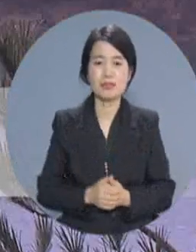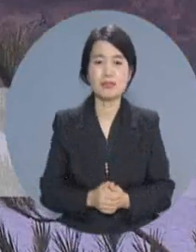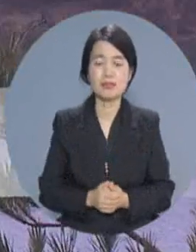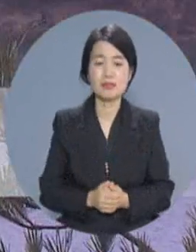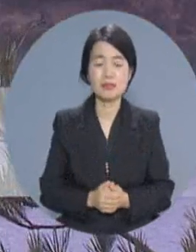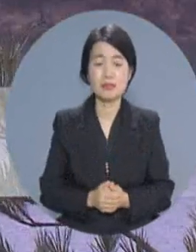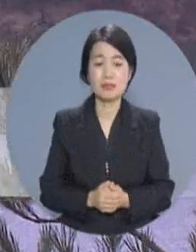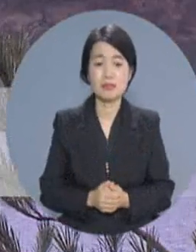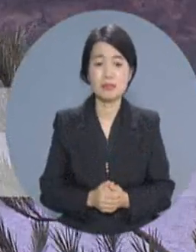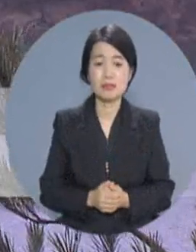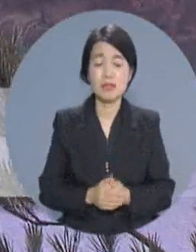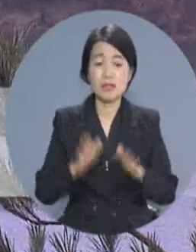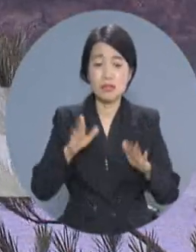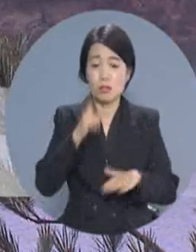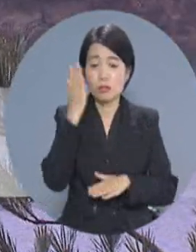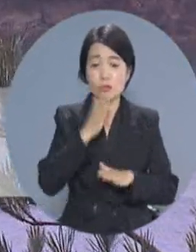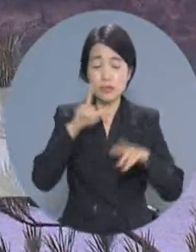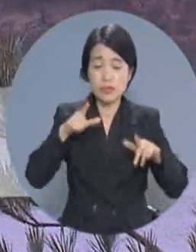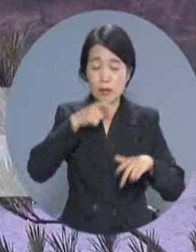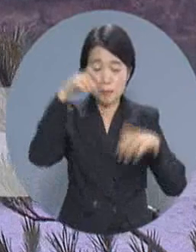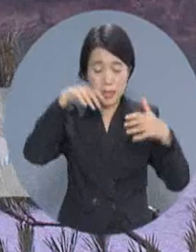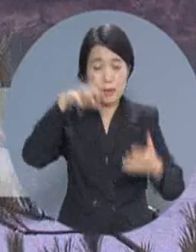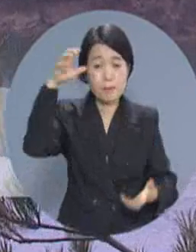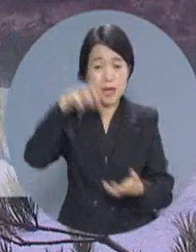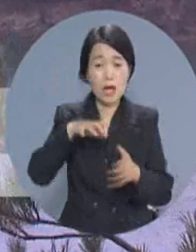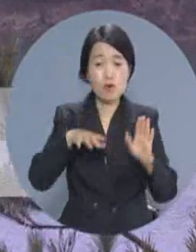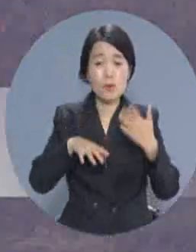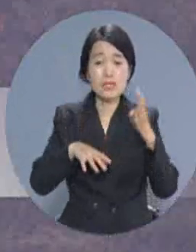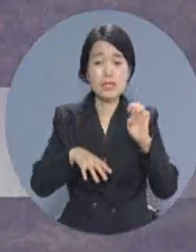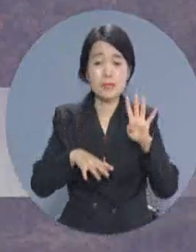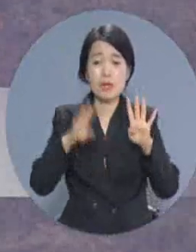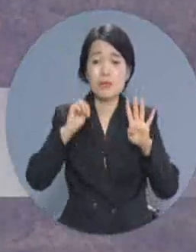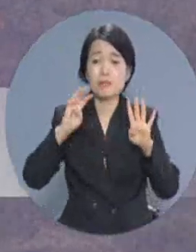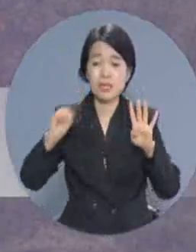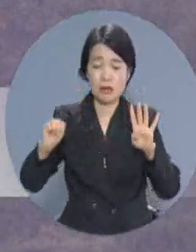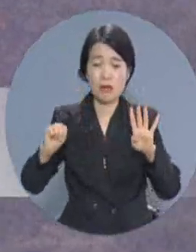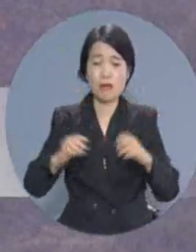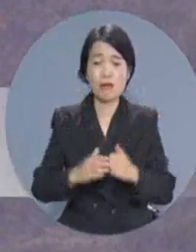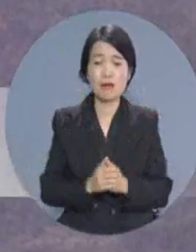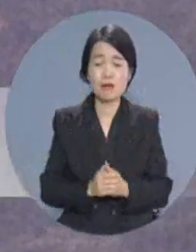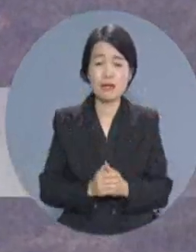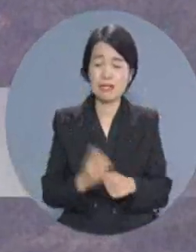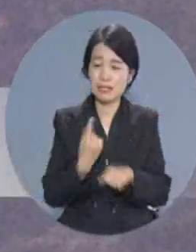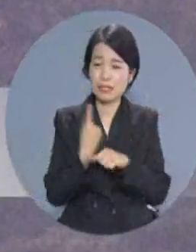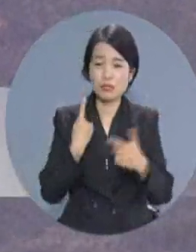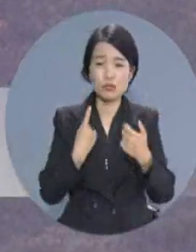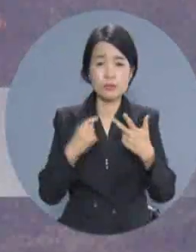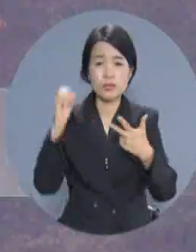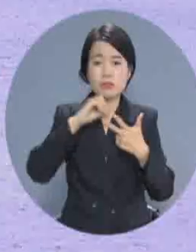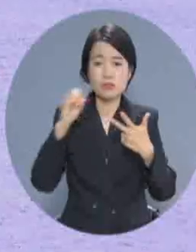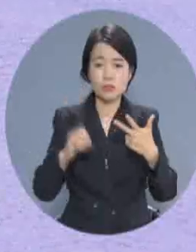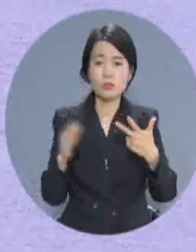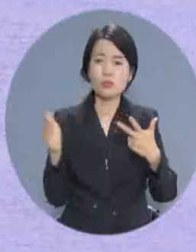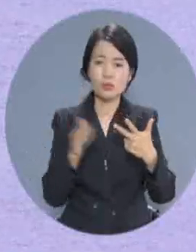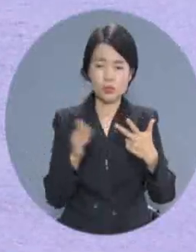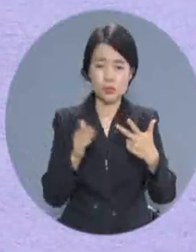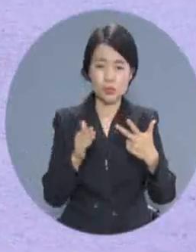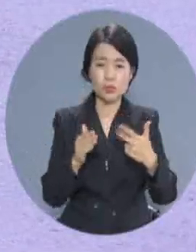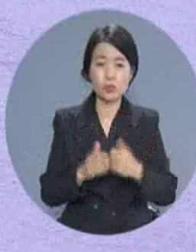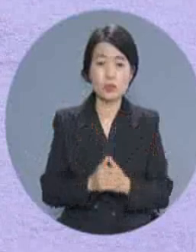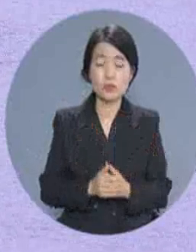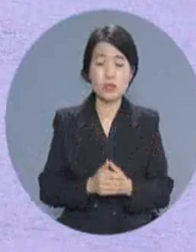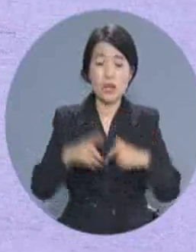당부했습니다. 현재 여수 지역 누적 강수량은 944mm로 지난해 67% 수준에 머무르고